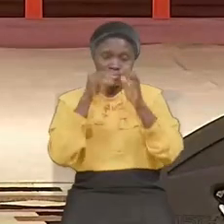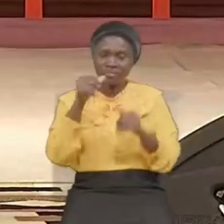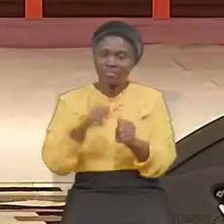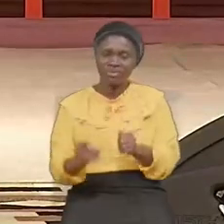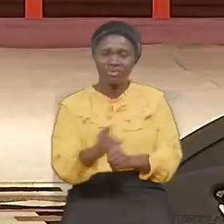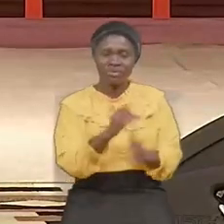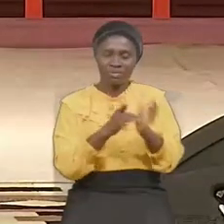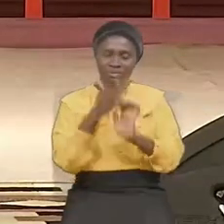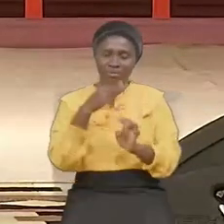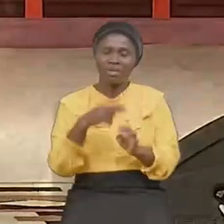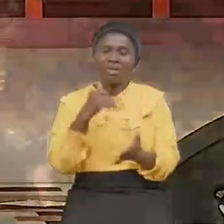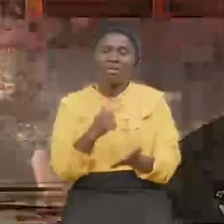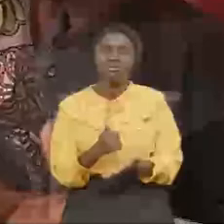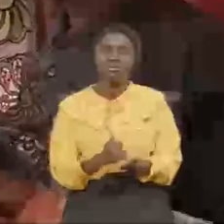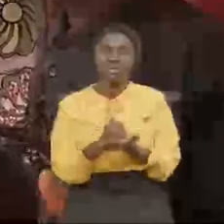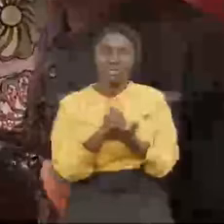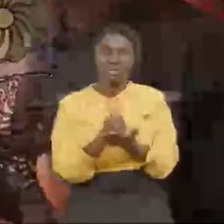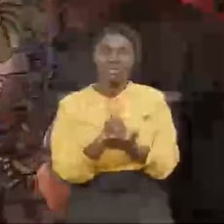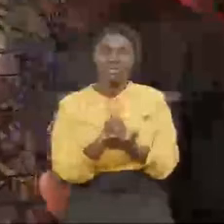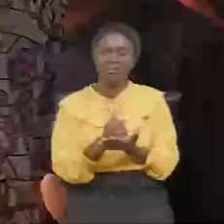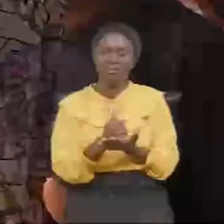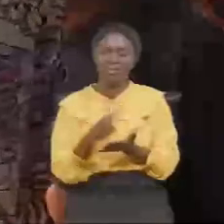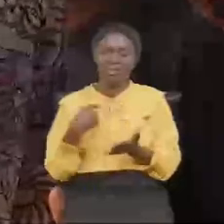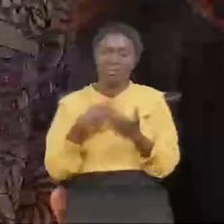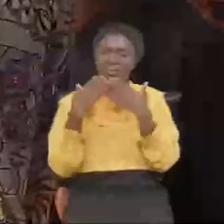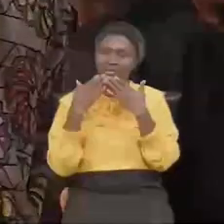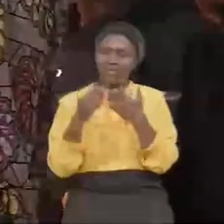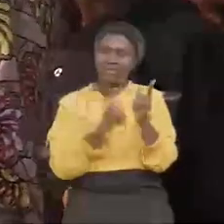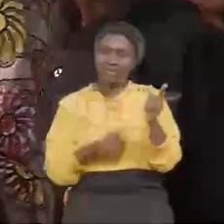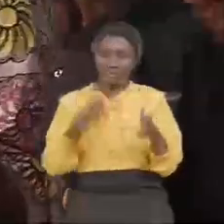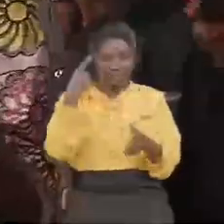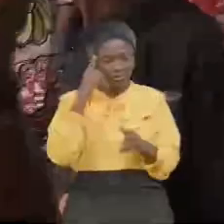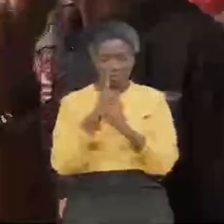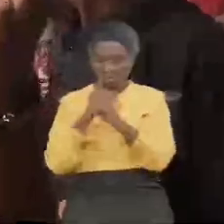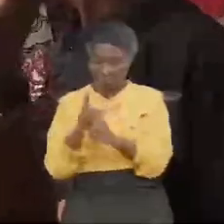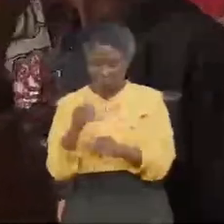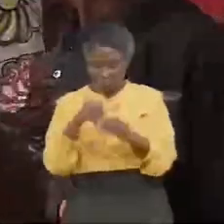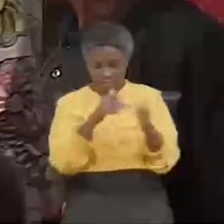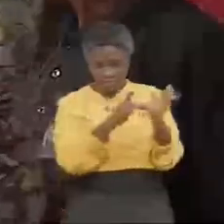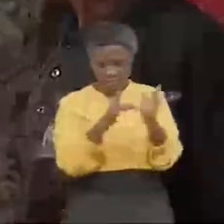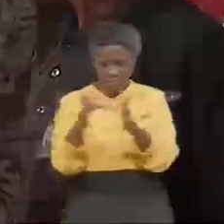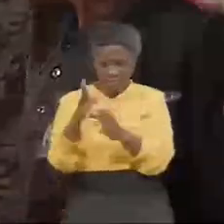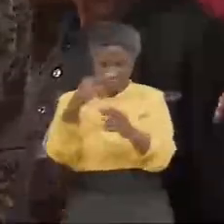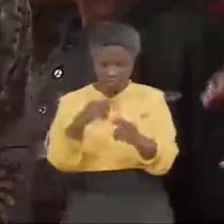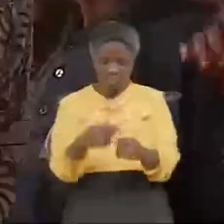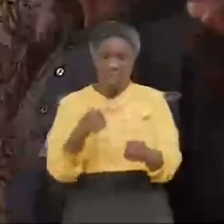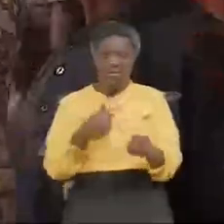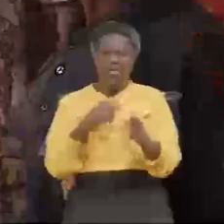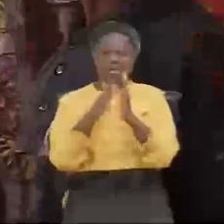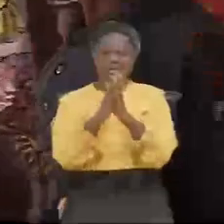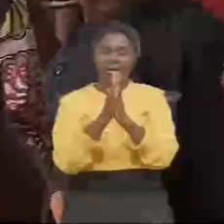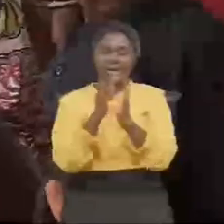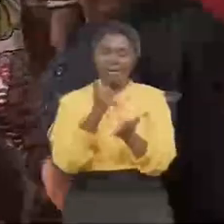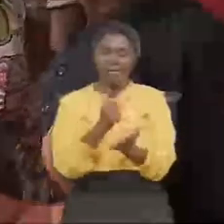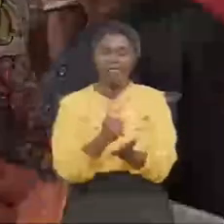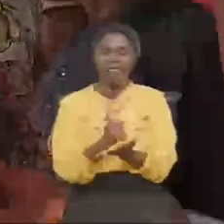de Jésus. Nous te remercions, Seigneur, pour l'exaucement. Au nom de Jésus, nous prions.